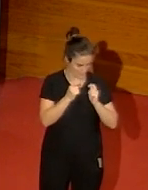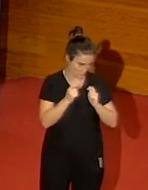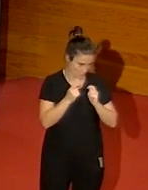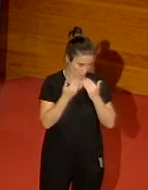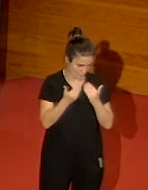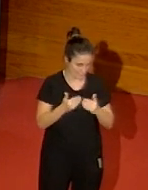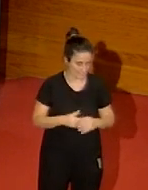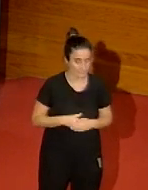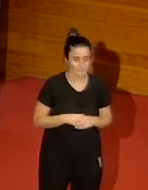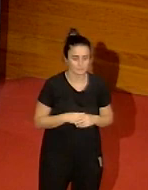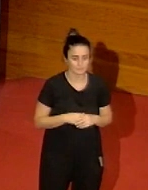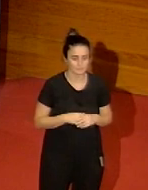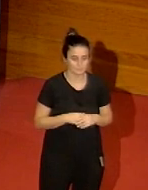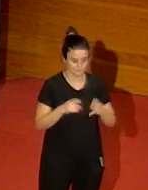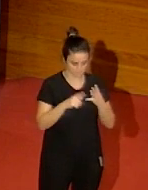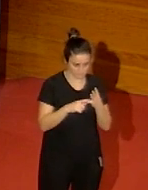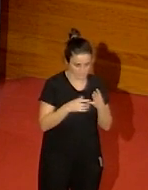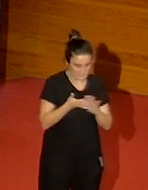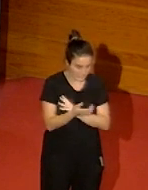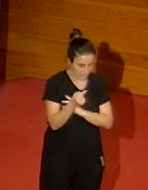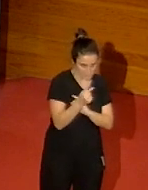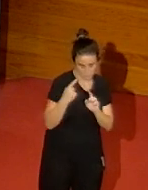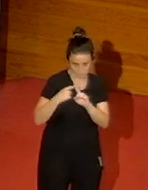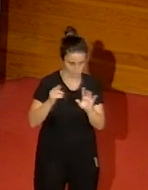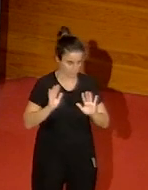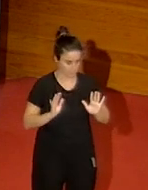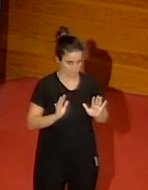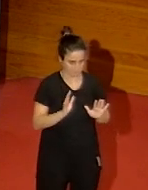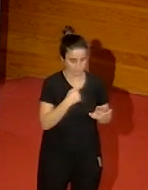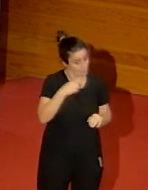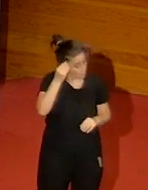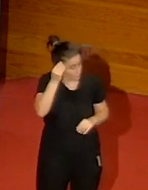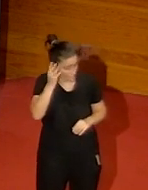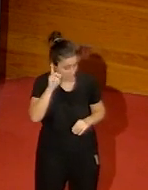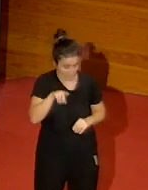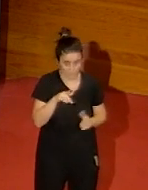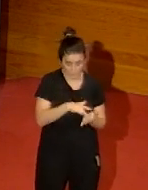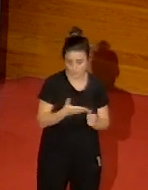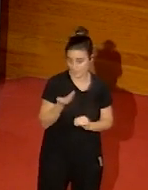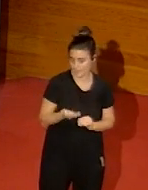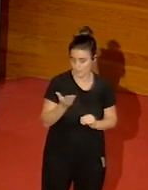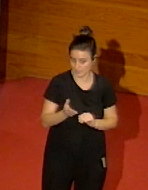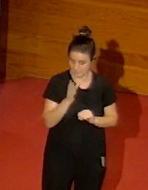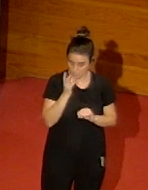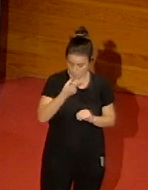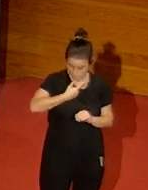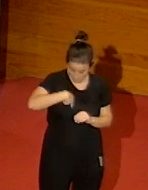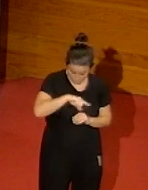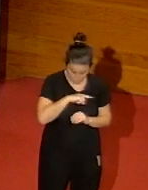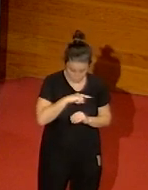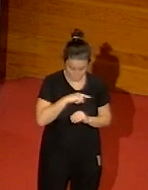kontatzerakoan. Eta berriz ere, hori ez da txarragoa edo okerragoa. Nik uste dut, importantea dela, gure arduraz